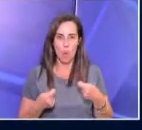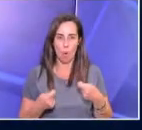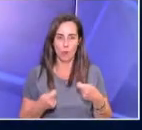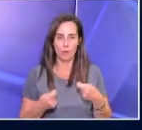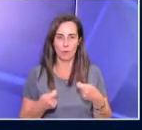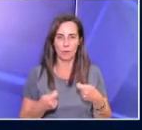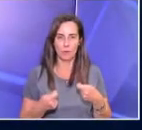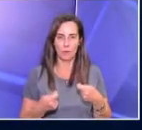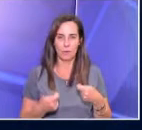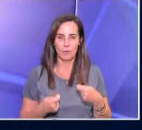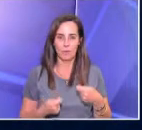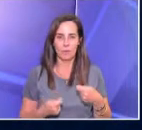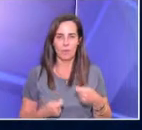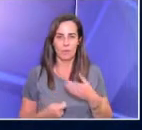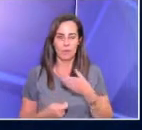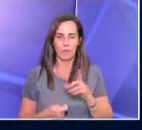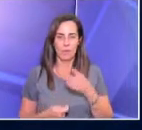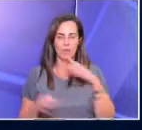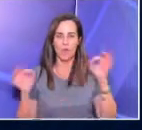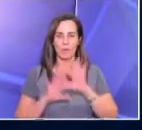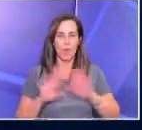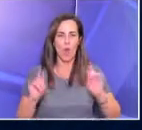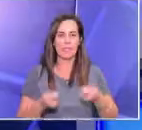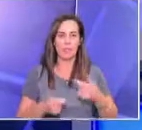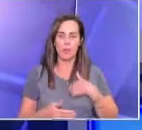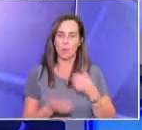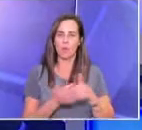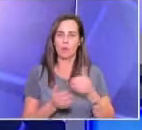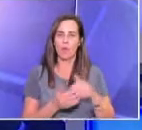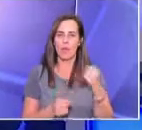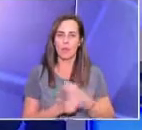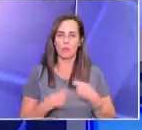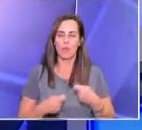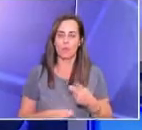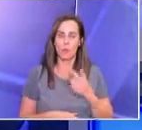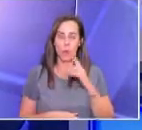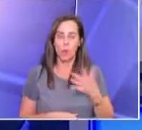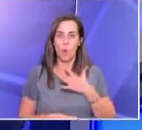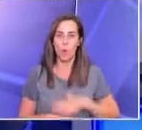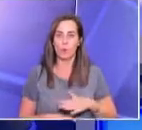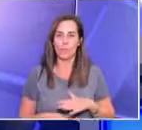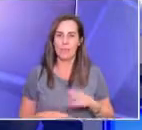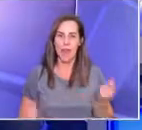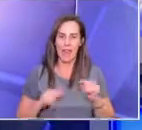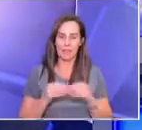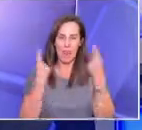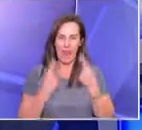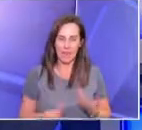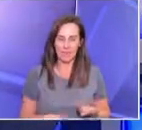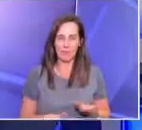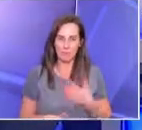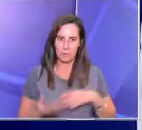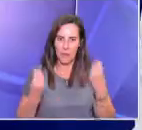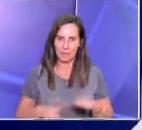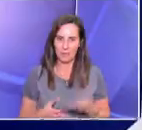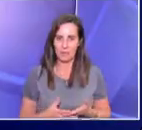יהודה, הרבי מגור לא אוהב, ייסגר? אמר, שום דבר לא ייסגר, אנחנו ממשיכים לנהל את השוק. מה? הוא רוצה להריב בכוח עם החרדים? אתם רוצים להפסיד